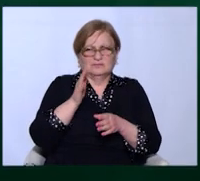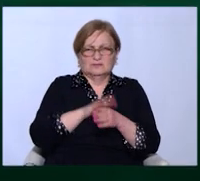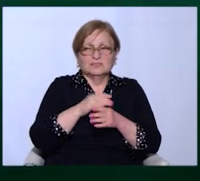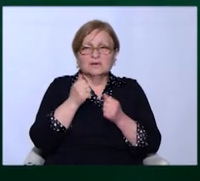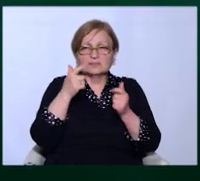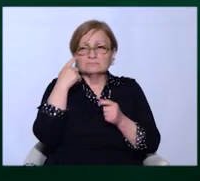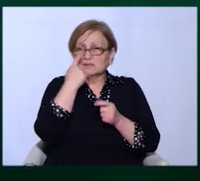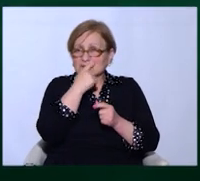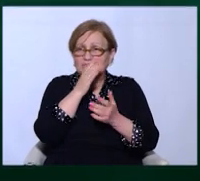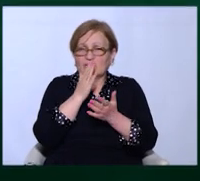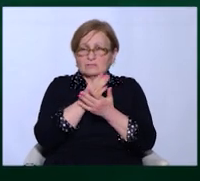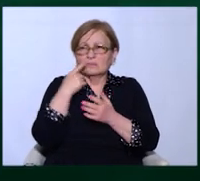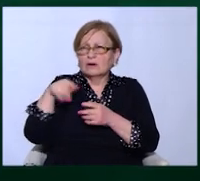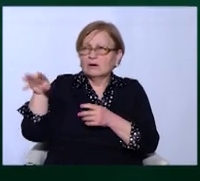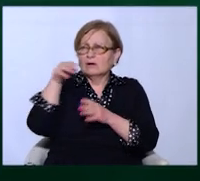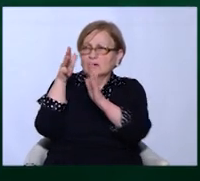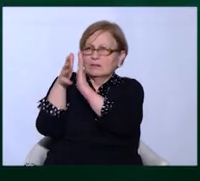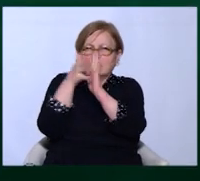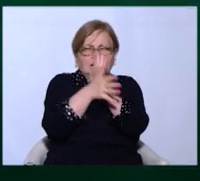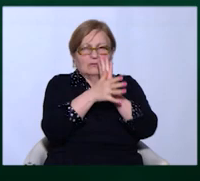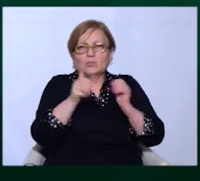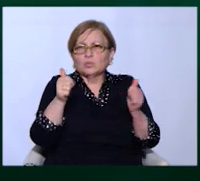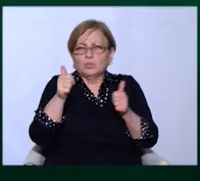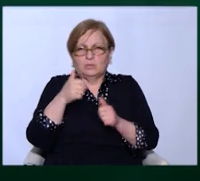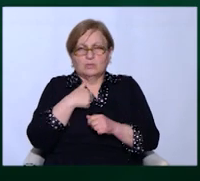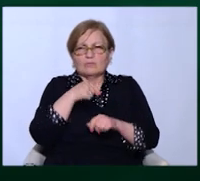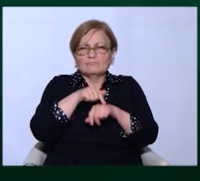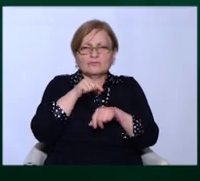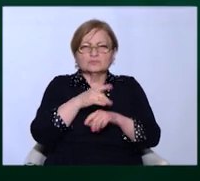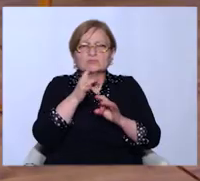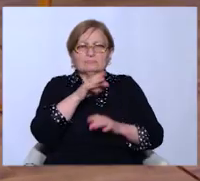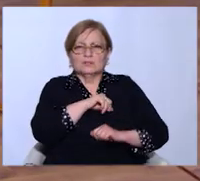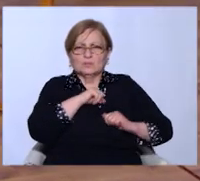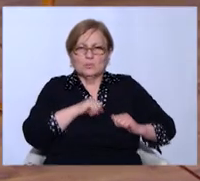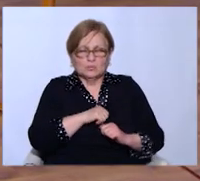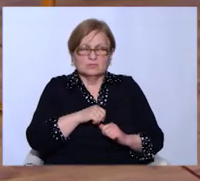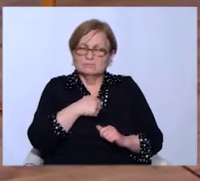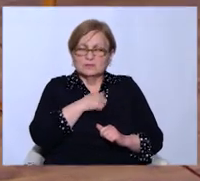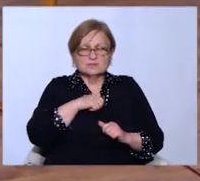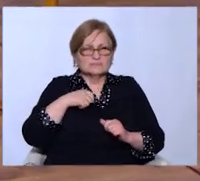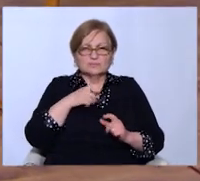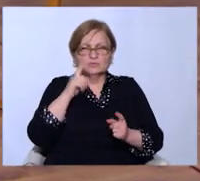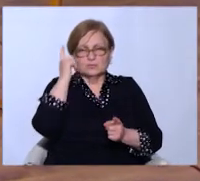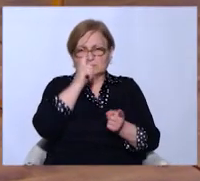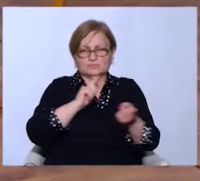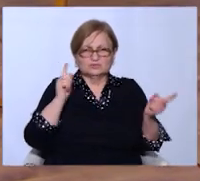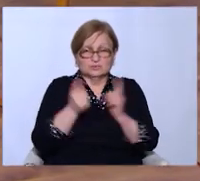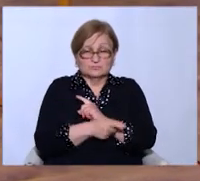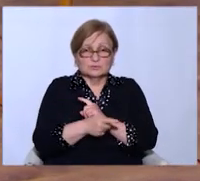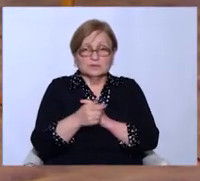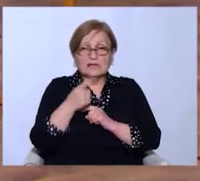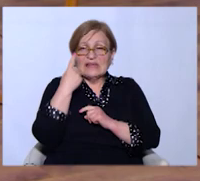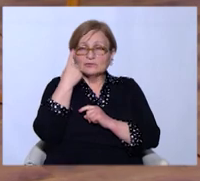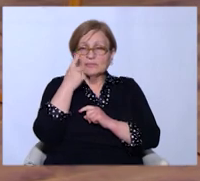თვალი უნდა მქონდეს, რომ ყველა ვნახო, რამდენი გული უნდა მედგას, რომ ვიგრძნო ყველა, რამდენი სახე მე თვით უნდა გავაპარტახო, რომ ერთი ლექსი